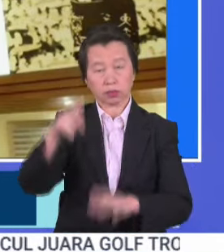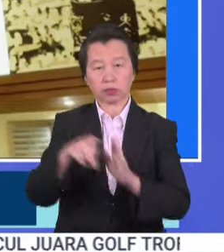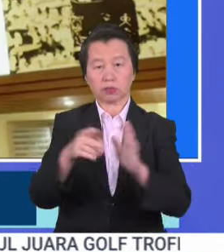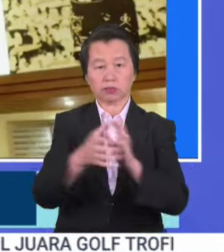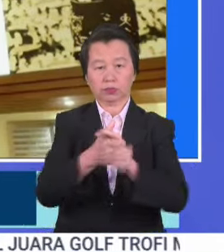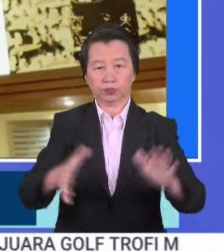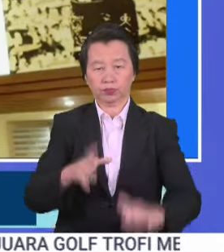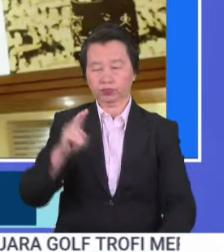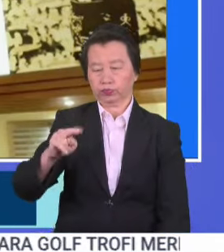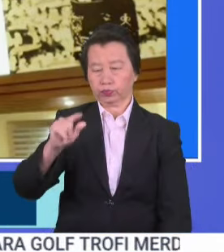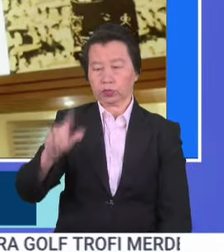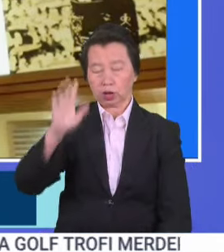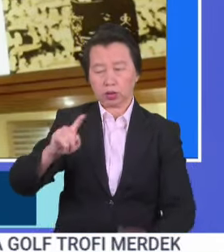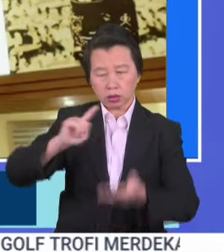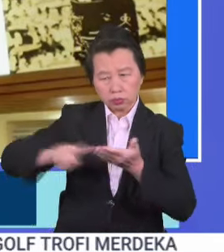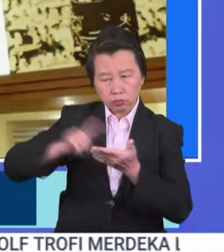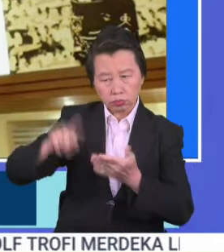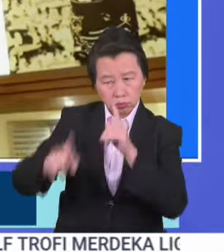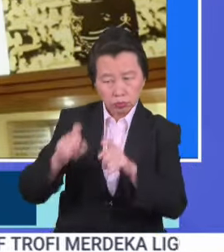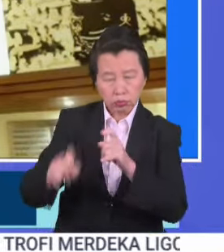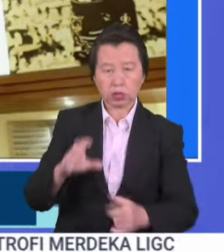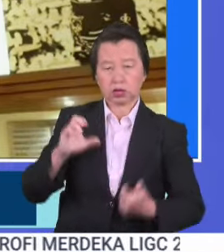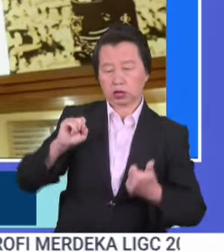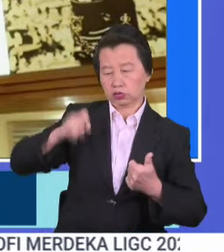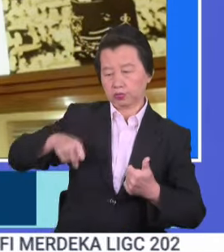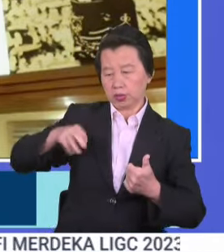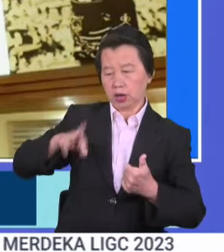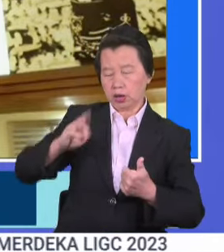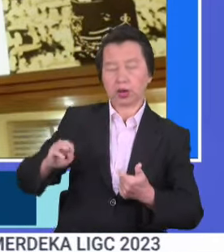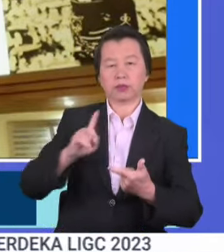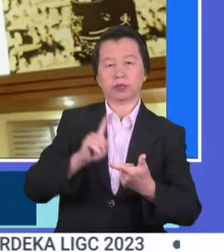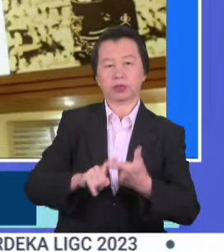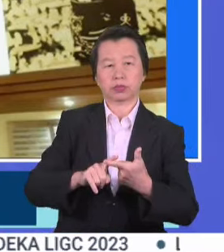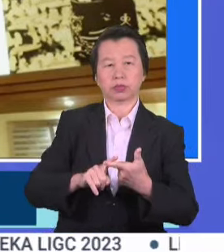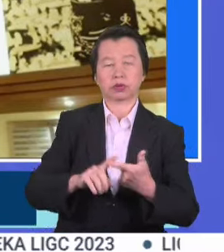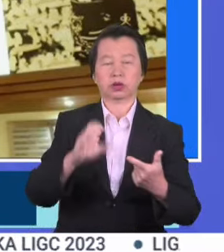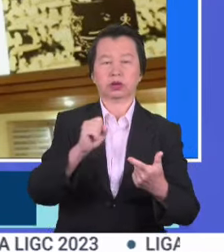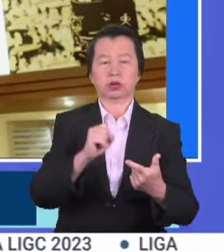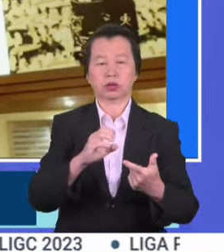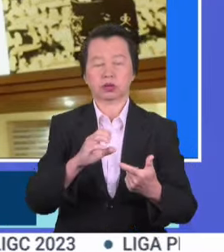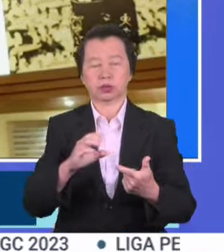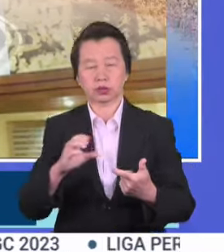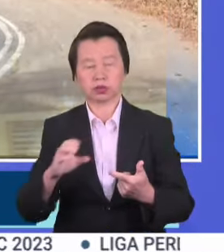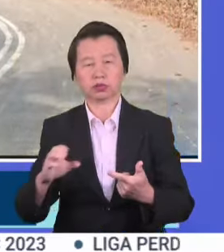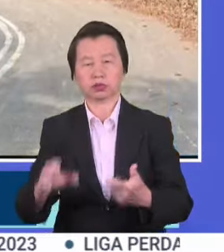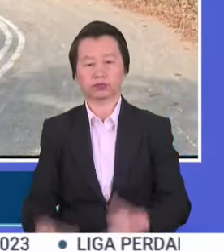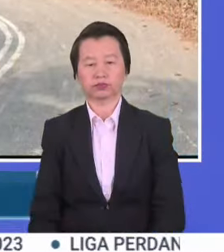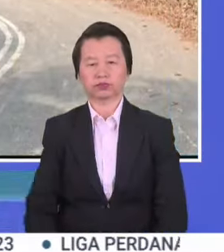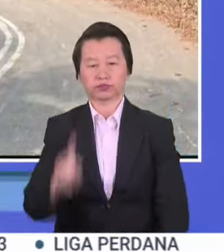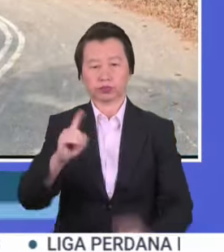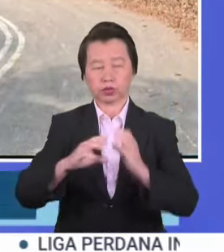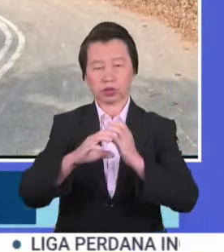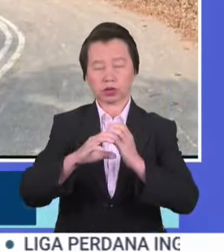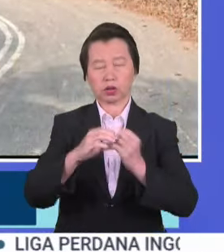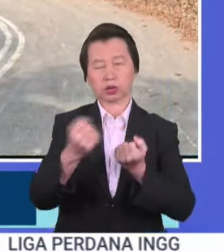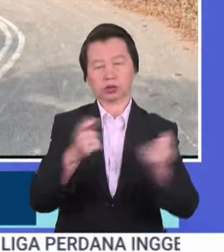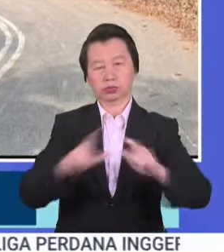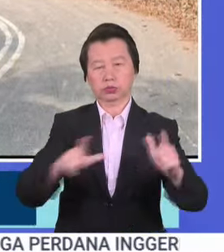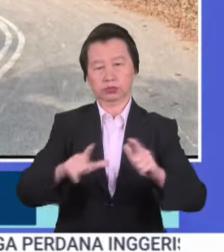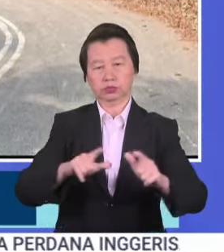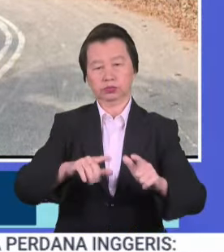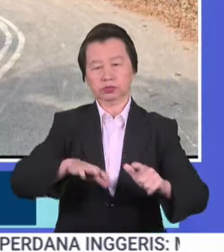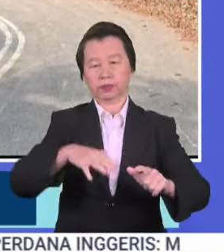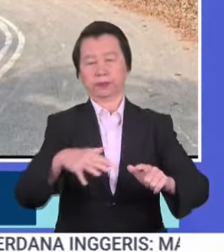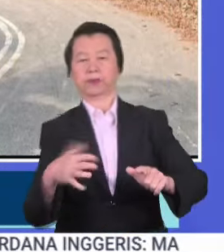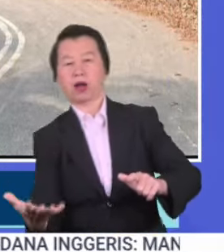keselamatan. Ng akan turut disiasat antaranya oleh SPRM dan Suruhanjaya Security. Sebuah trailer terbabas melintangi